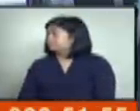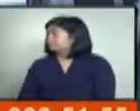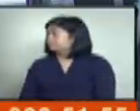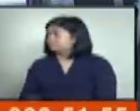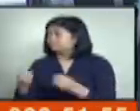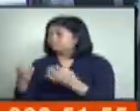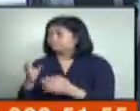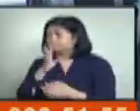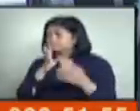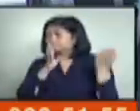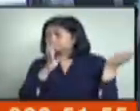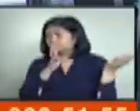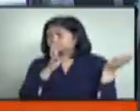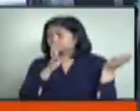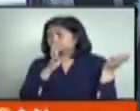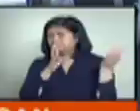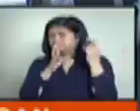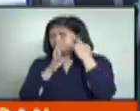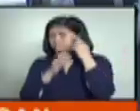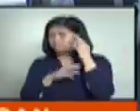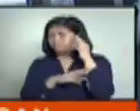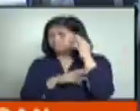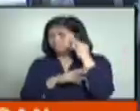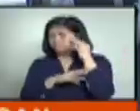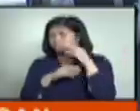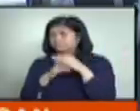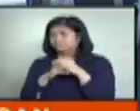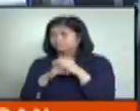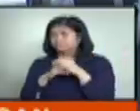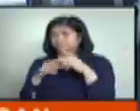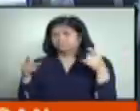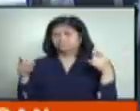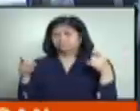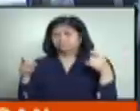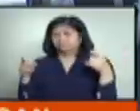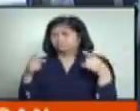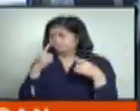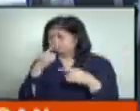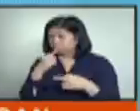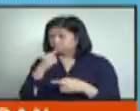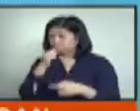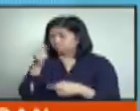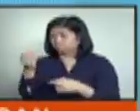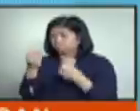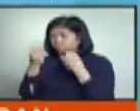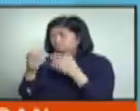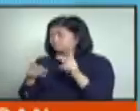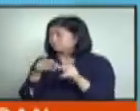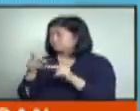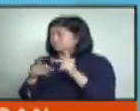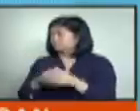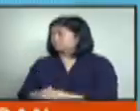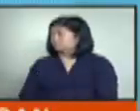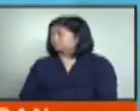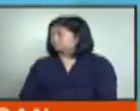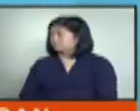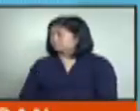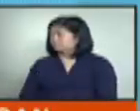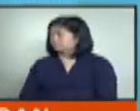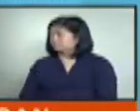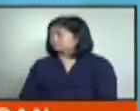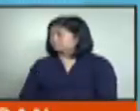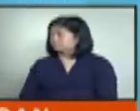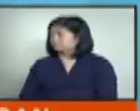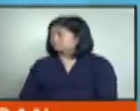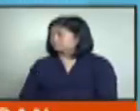maraming mga sinabi itong si Mr. Bagayas na hindi niya po nasabi sa inyong mga tauhan. Pwede ako magsalita, sir? Yes,